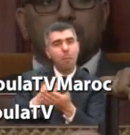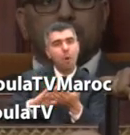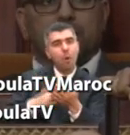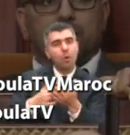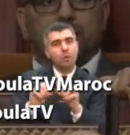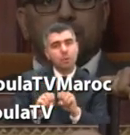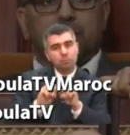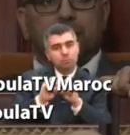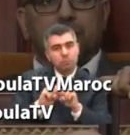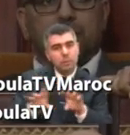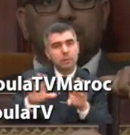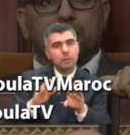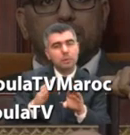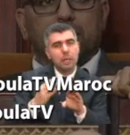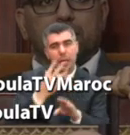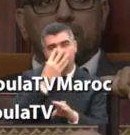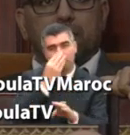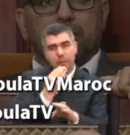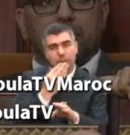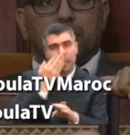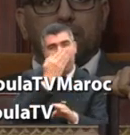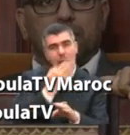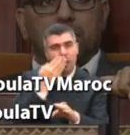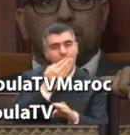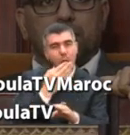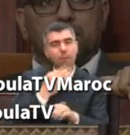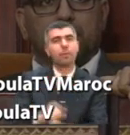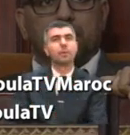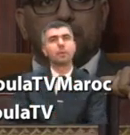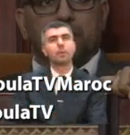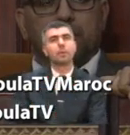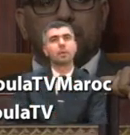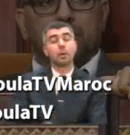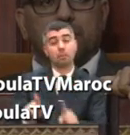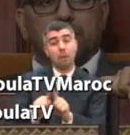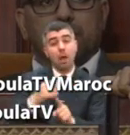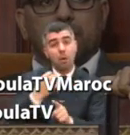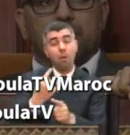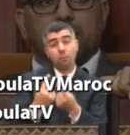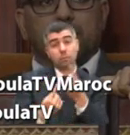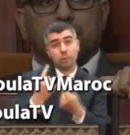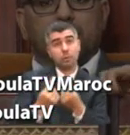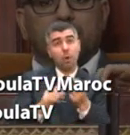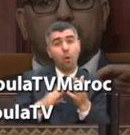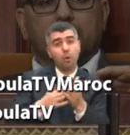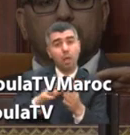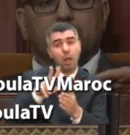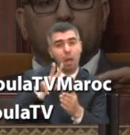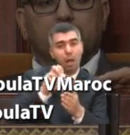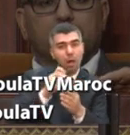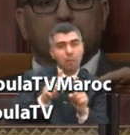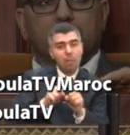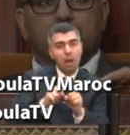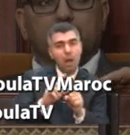انتشار الخنزير البري وما يعرف عند عموم المواطنين بالحلوف. والسبب هو بنيوي راجع لاختلال في التوازن الطبيعي حكم ان الحيوانات